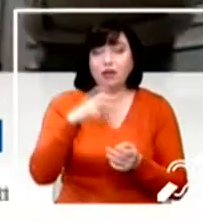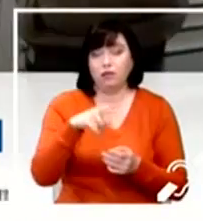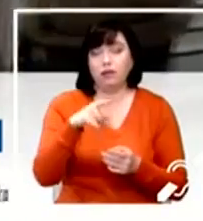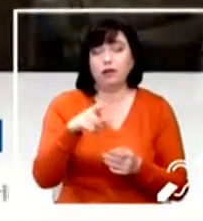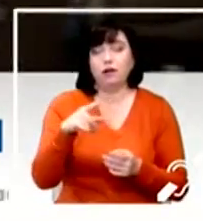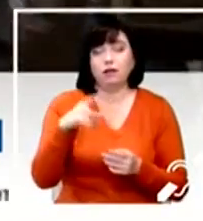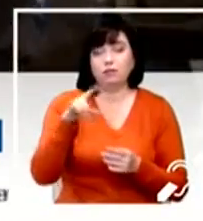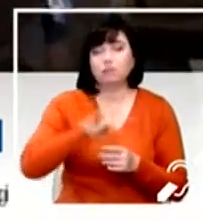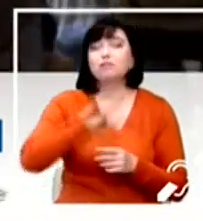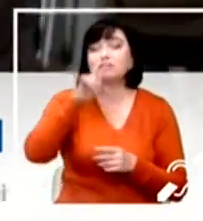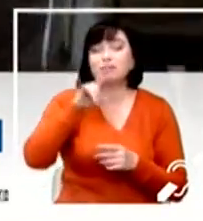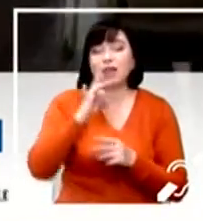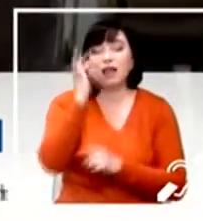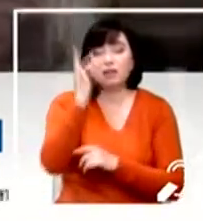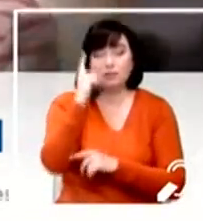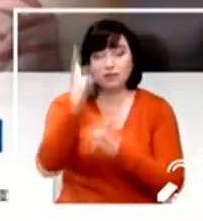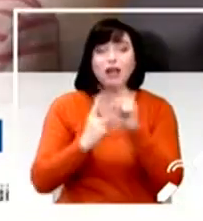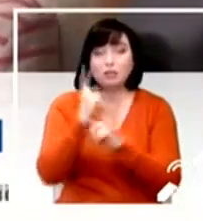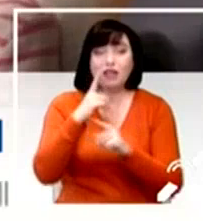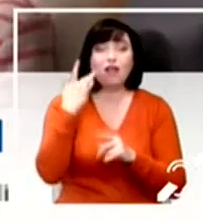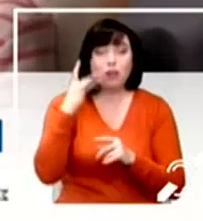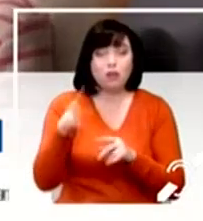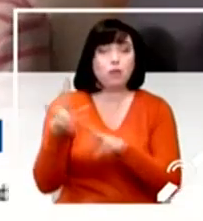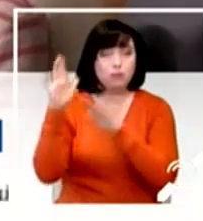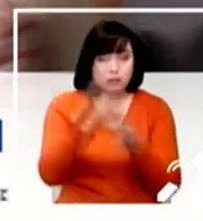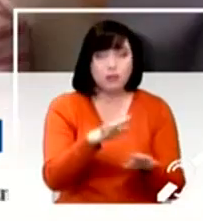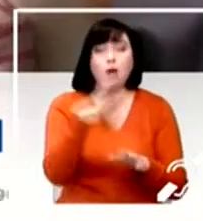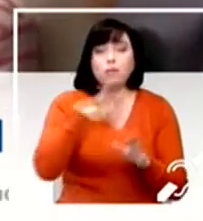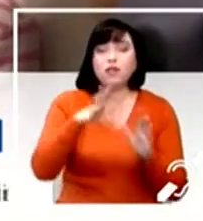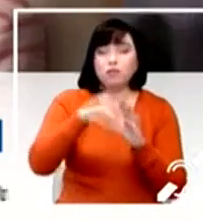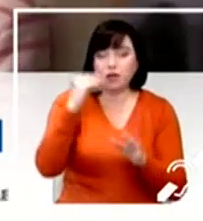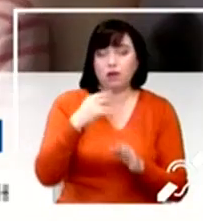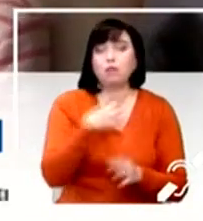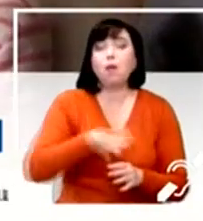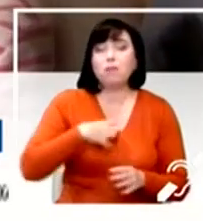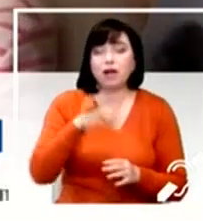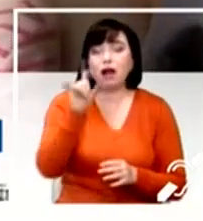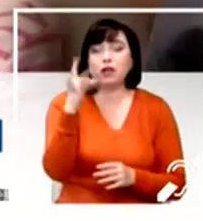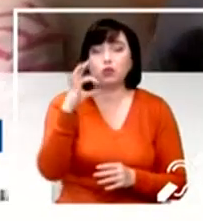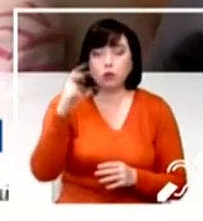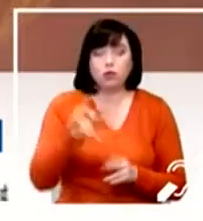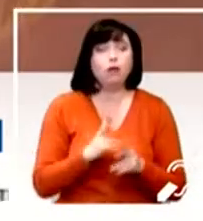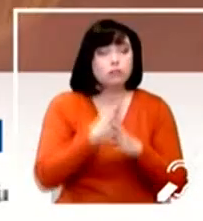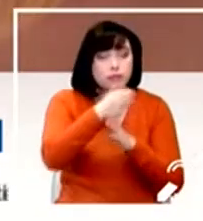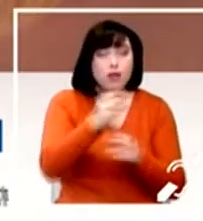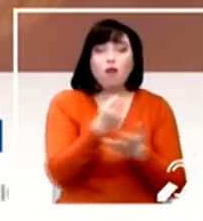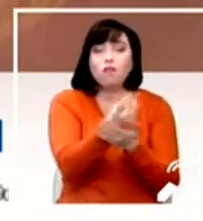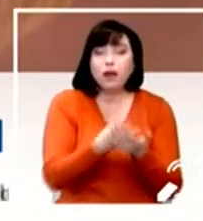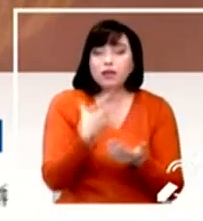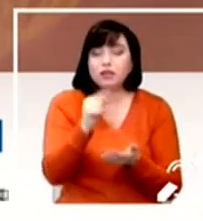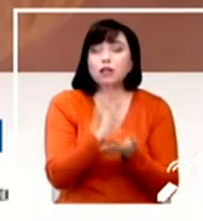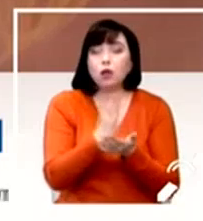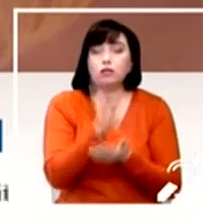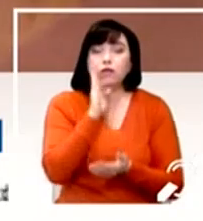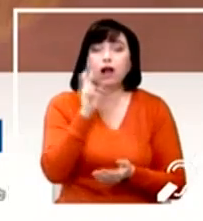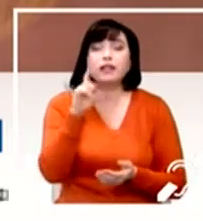Scott Kelly, fratele geamăn al cosmonautului Mark Kelly, ales recent senator al statului Arizona. Kelly a vizitat un spital de copii unde este internată și